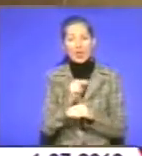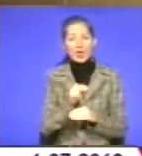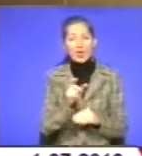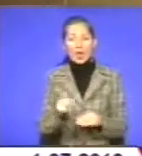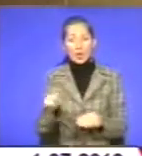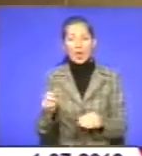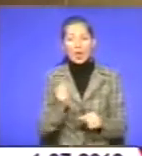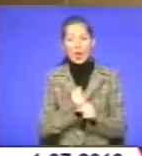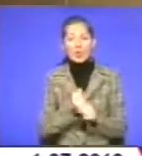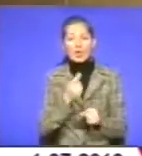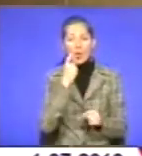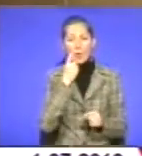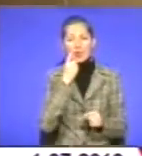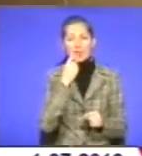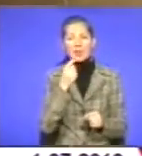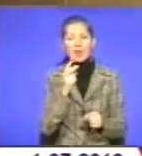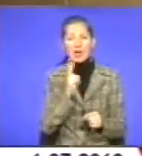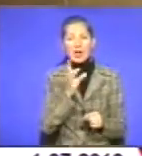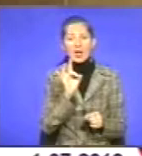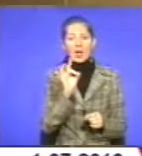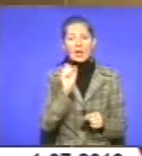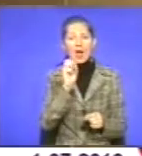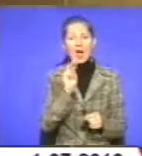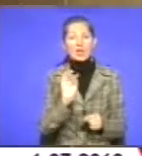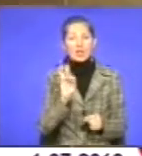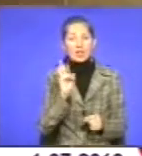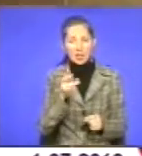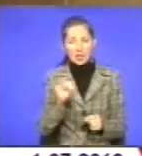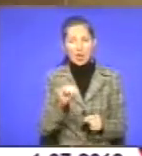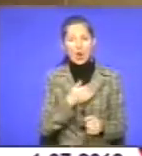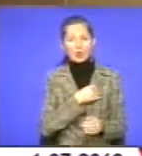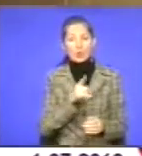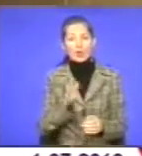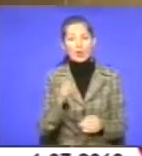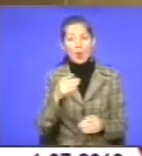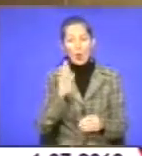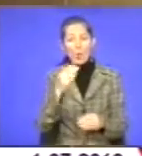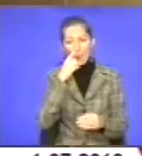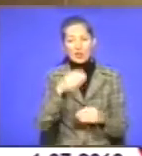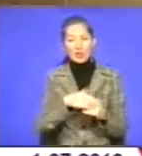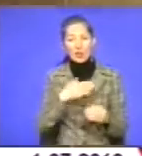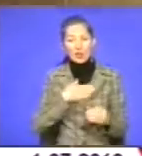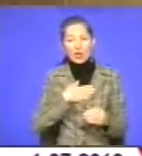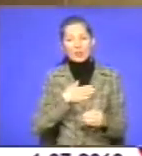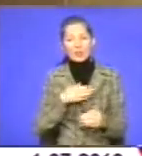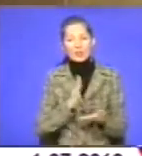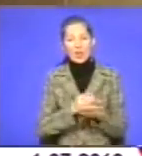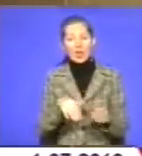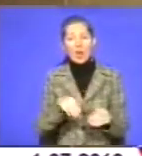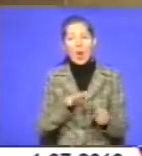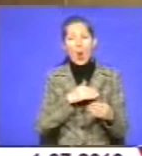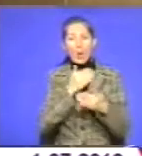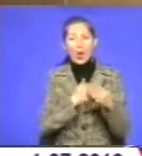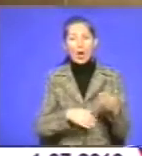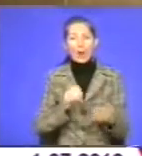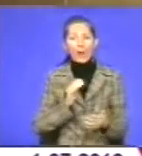крашанки, і хочемо, щоб вони були ближче до нас, до просвітян, тому у нас є ціла програма «Мрія», яку очолює